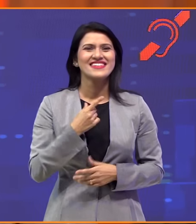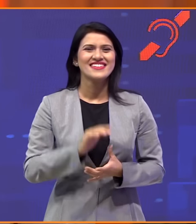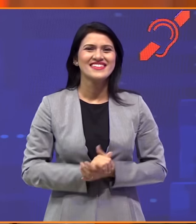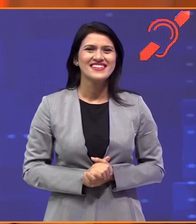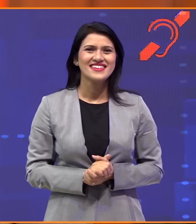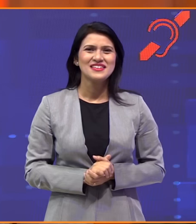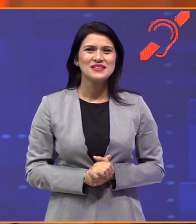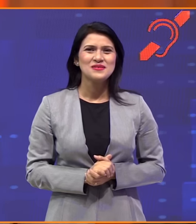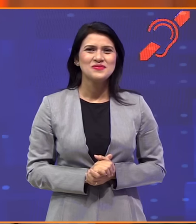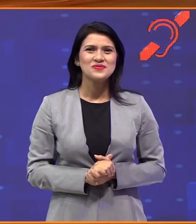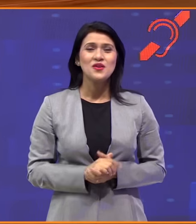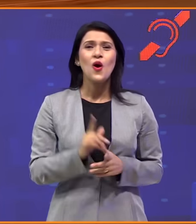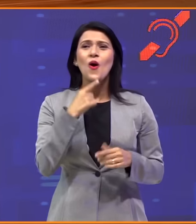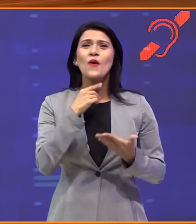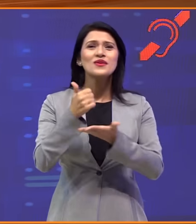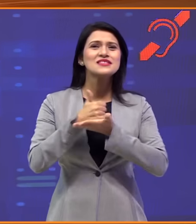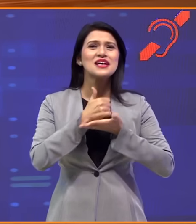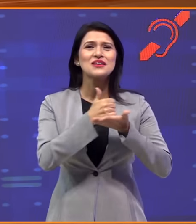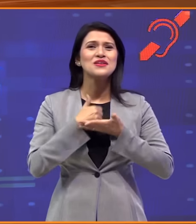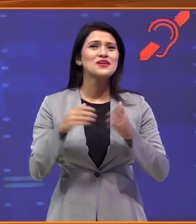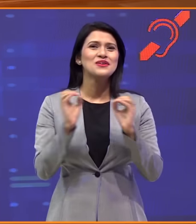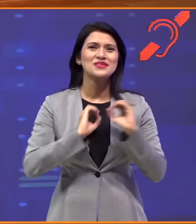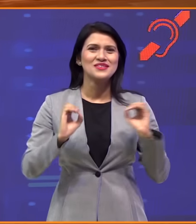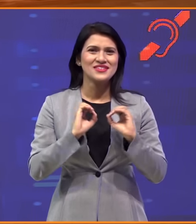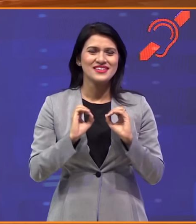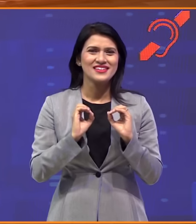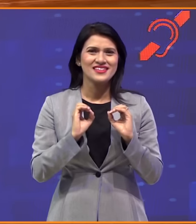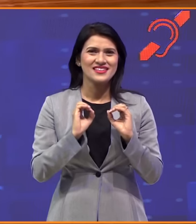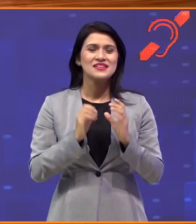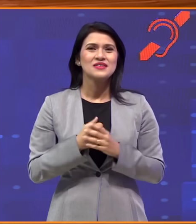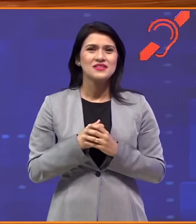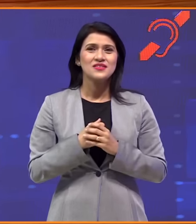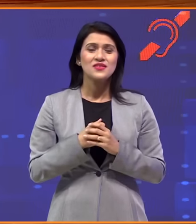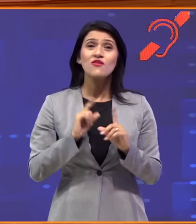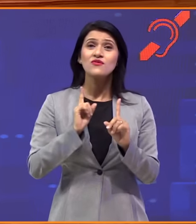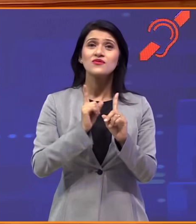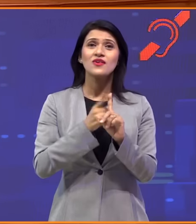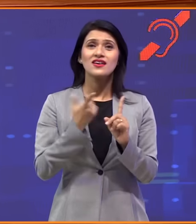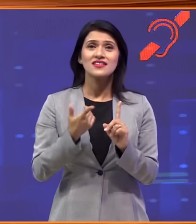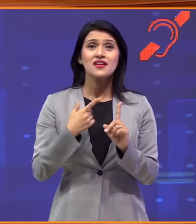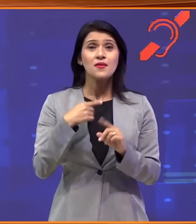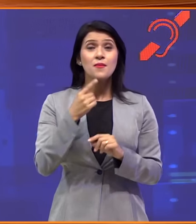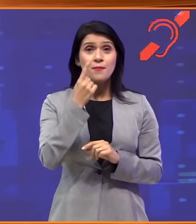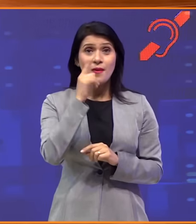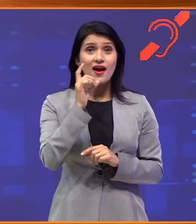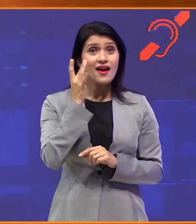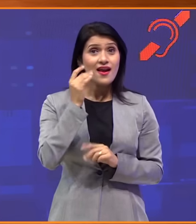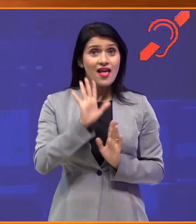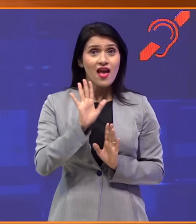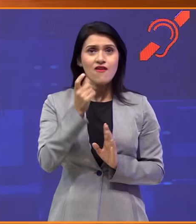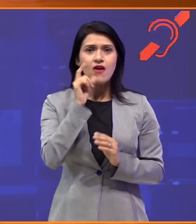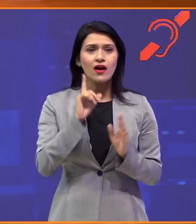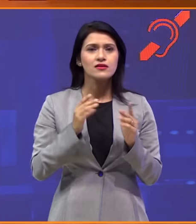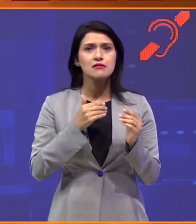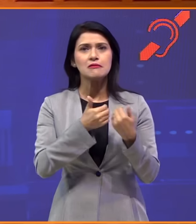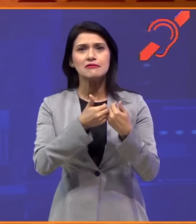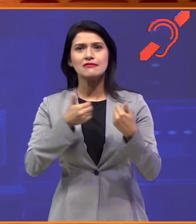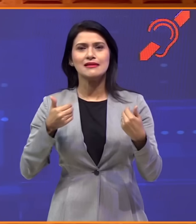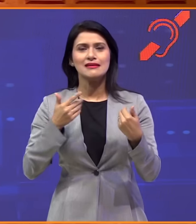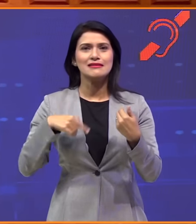तो बचाने वाला कोई रहता नहीं था क्योंकि सबसे पहले तो पिताजी मेरी मां के आसपास भी नहीं पाए जाते थे जब उनको